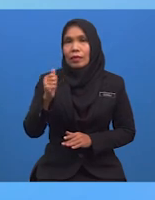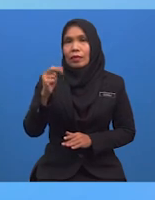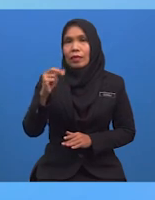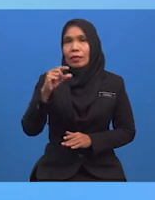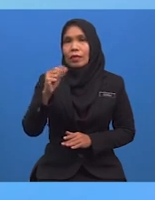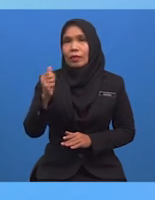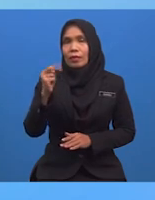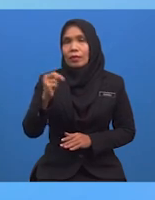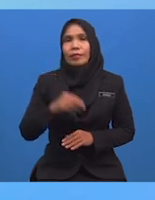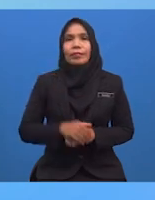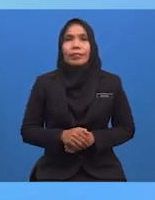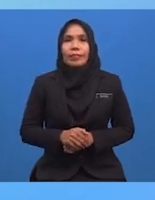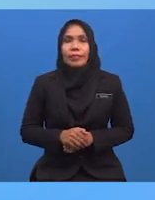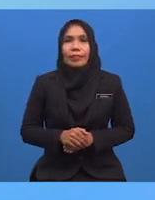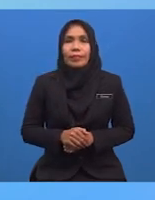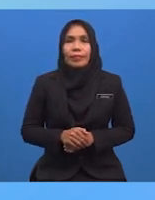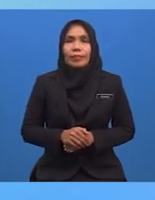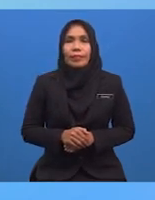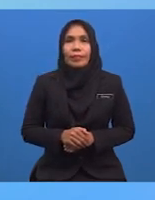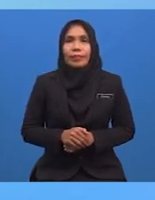menyebabkan penawaran wang berkurangan.